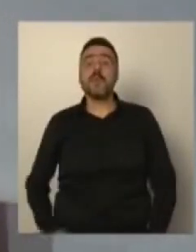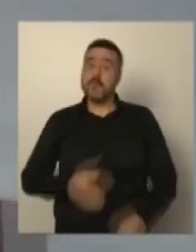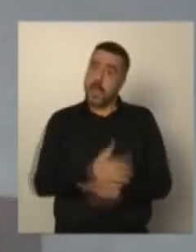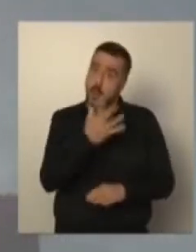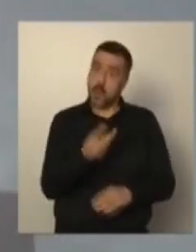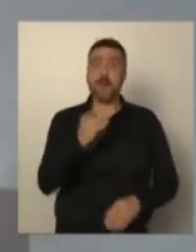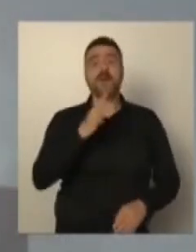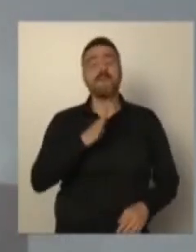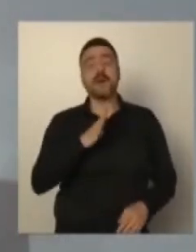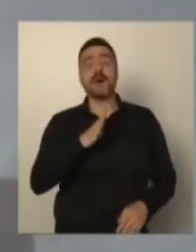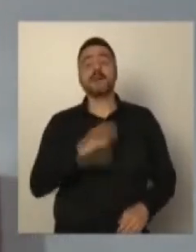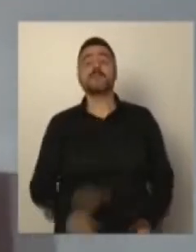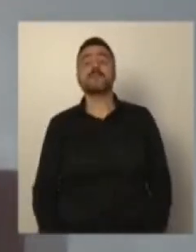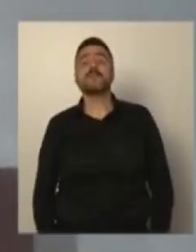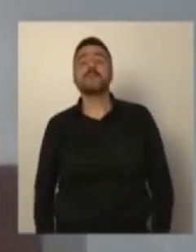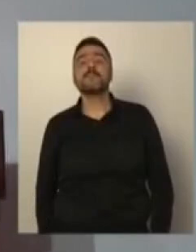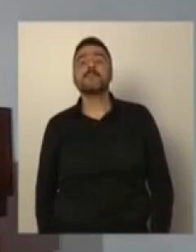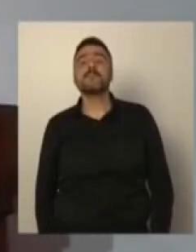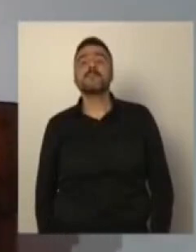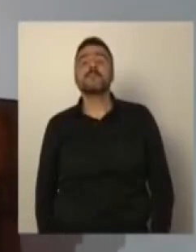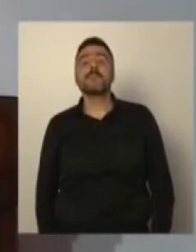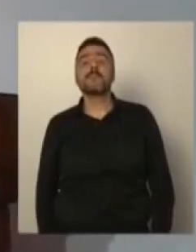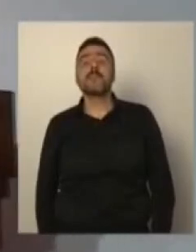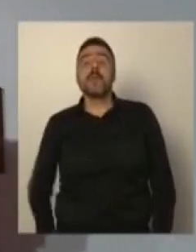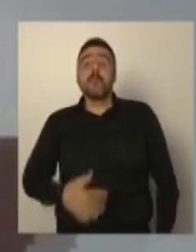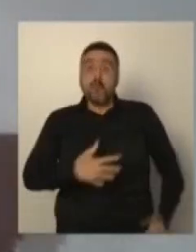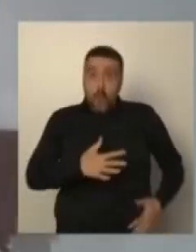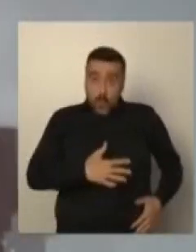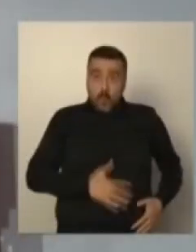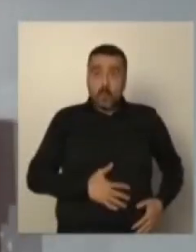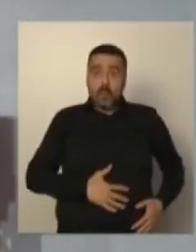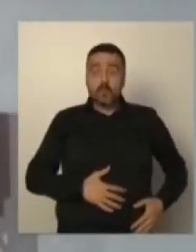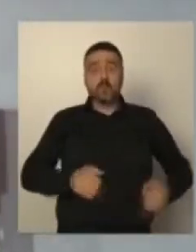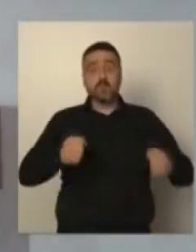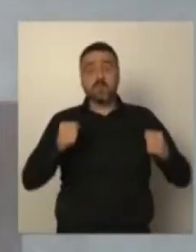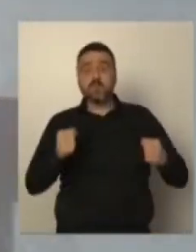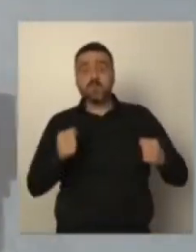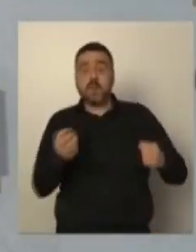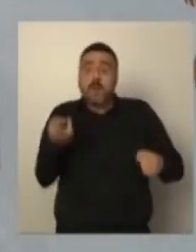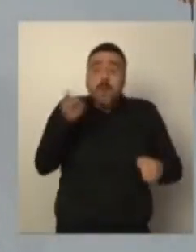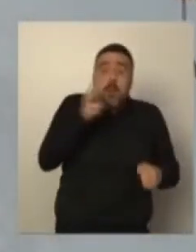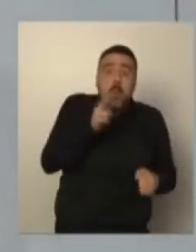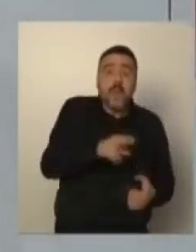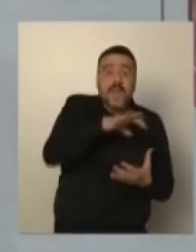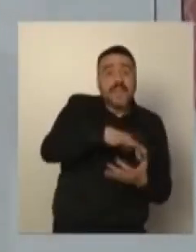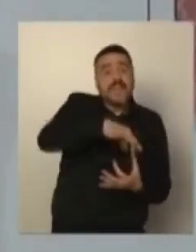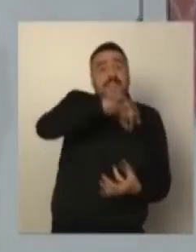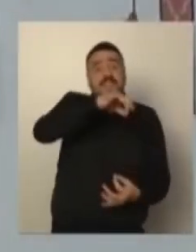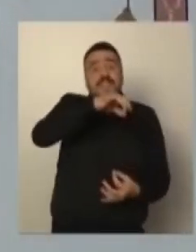gerçektir. Eğer tokluktan ölen insanlar fazla yemese de